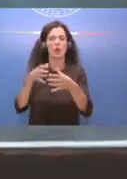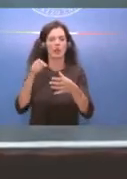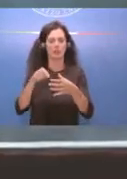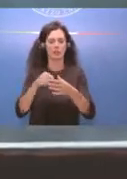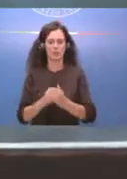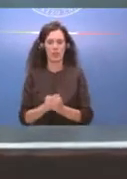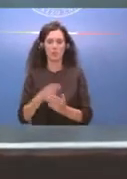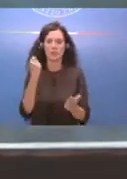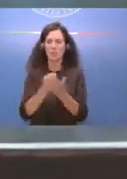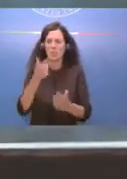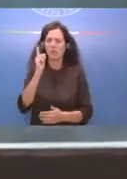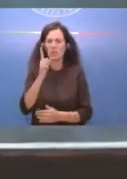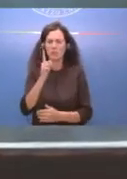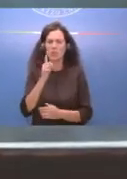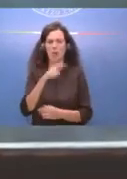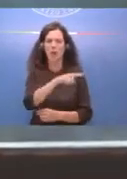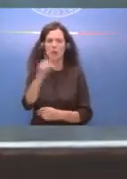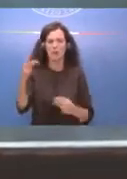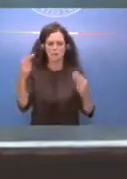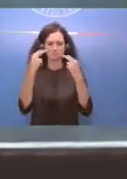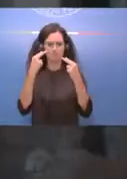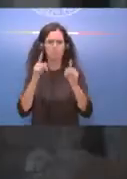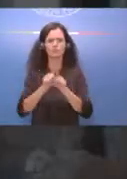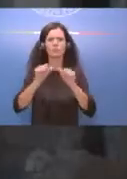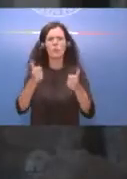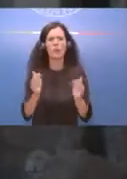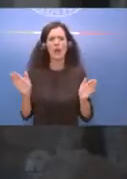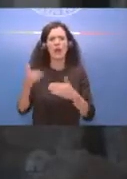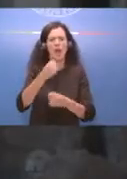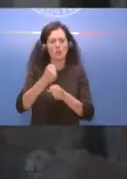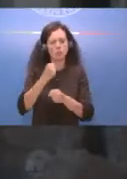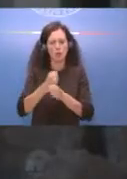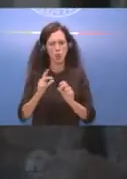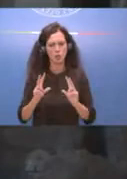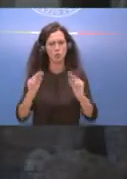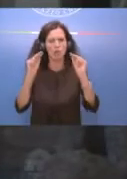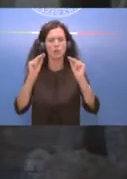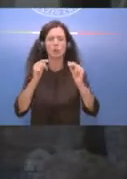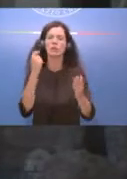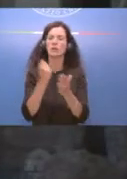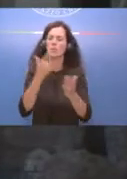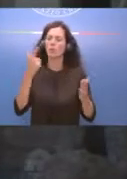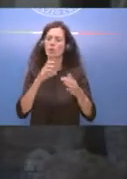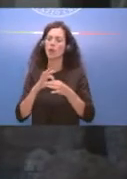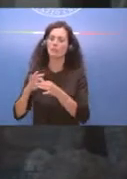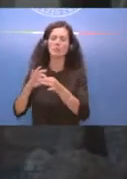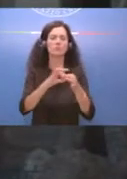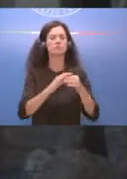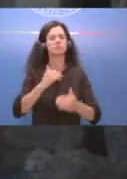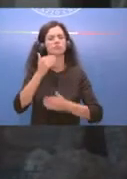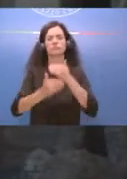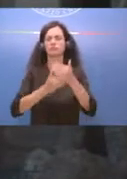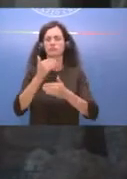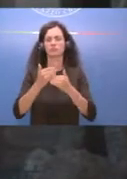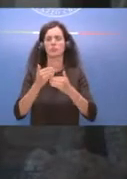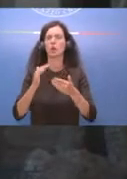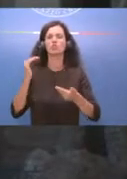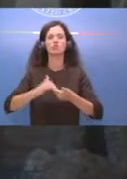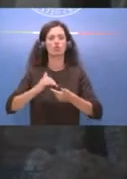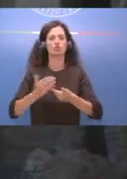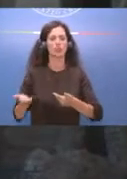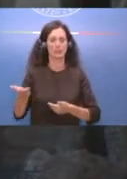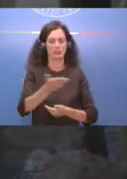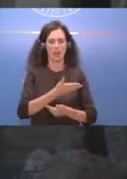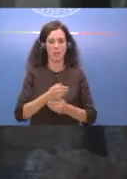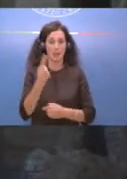percepiti come laboratori di innovazione fondamentale per uno sviluppo armonico della società solo così daremo davvero